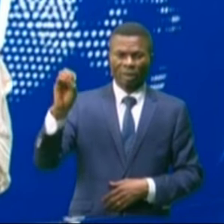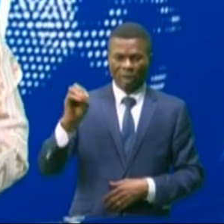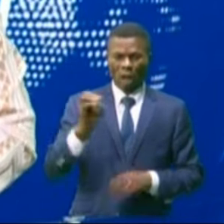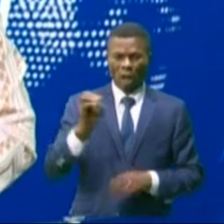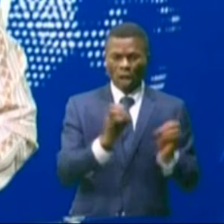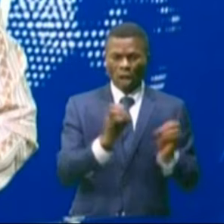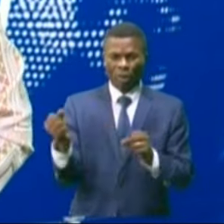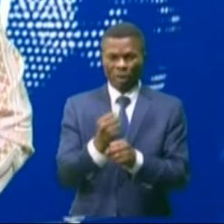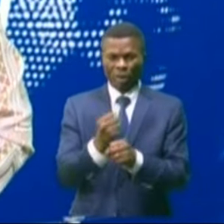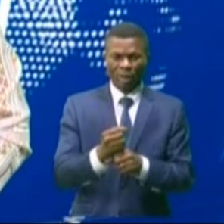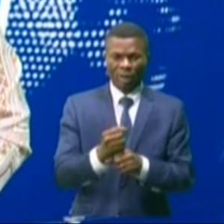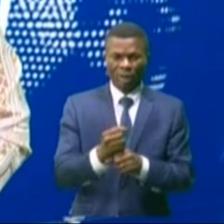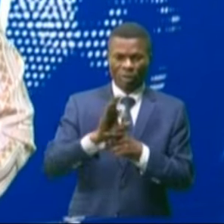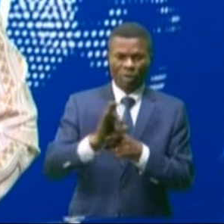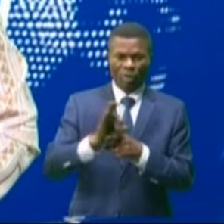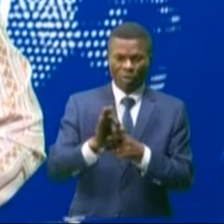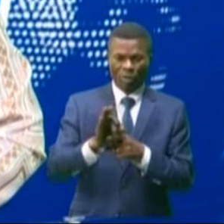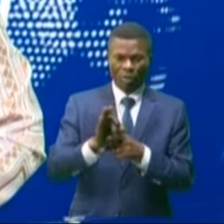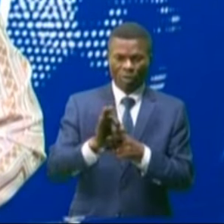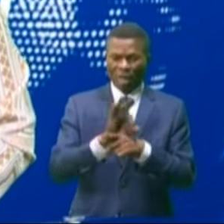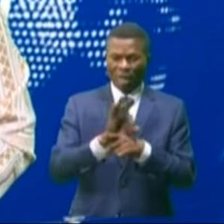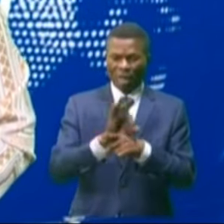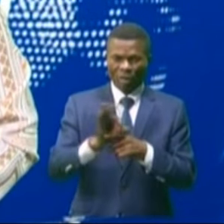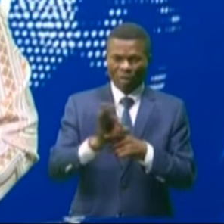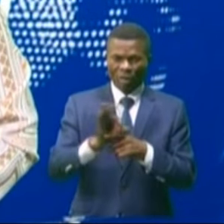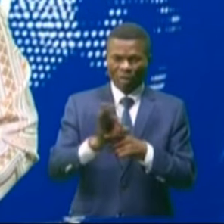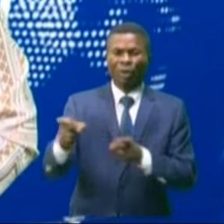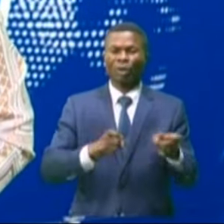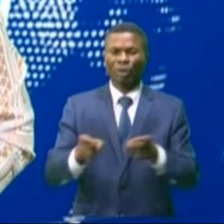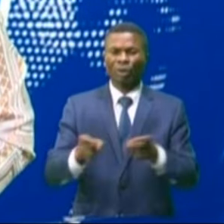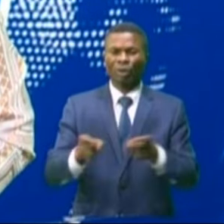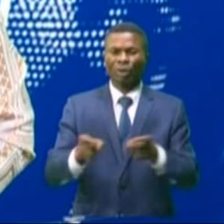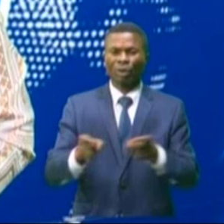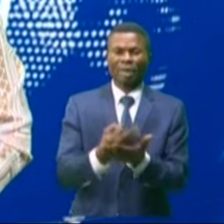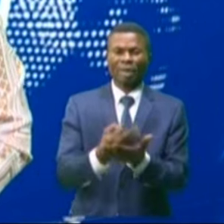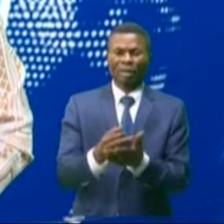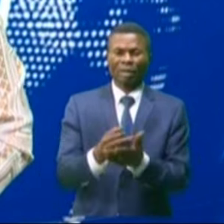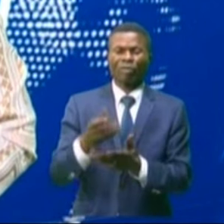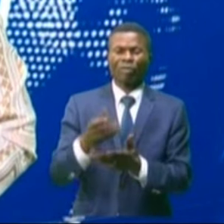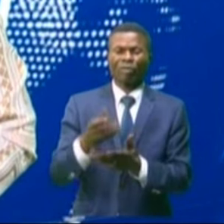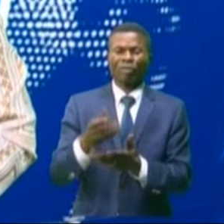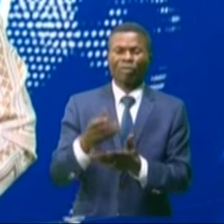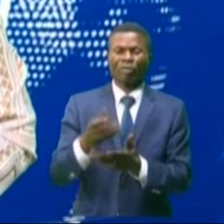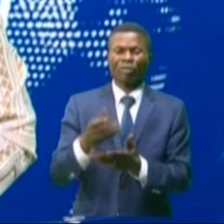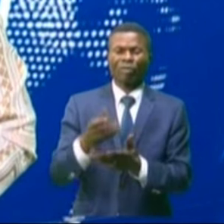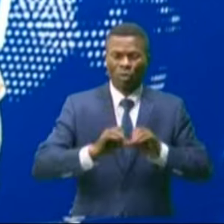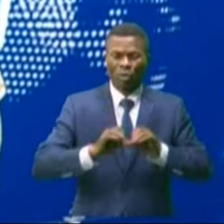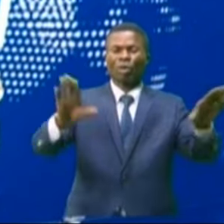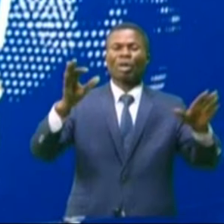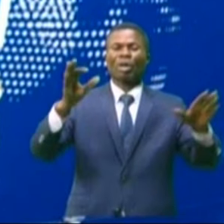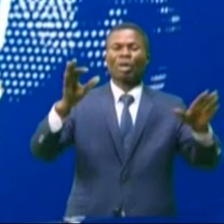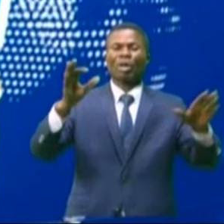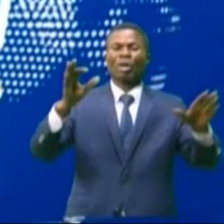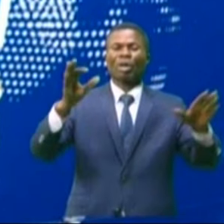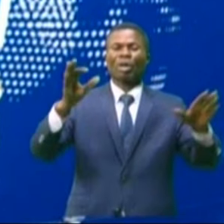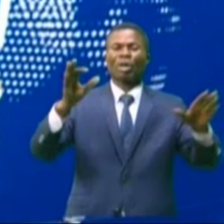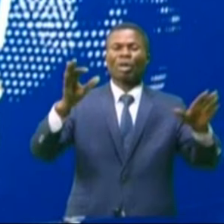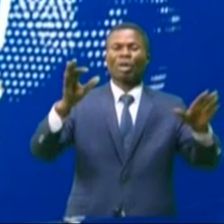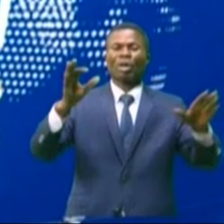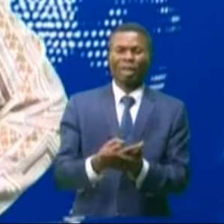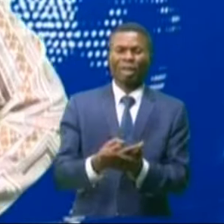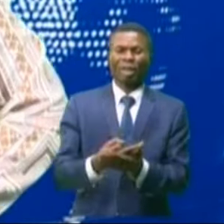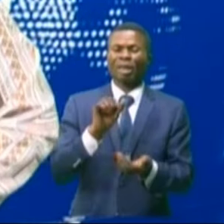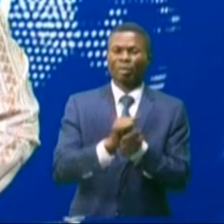de l'atelier d'information sur la gestion des finances publiques et des vulgarisations financières des assises tenues